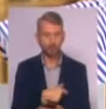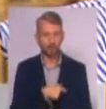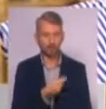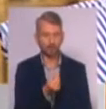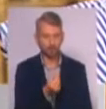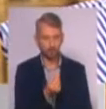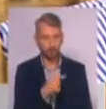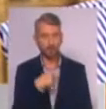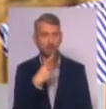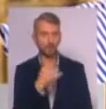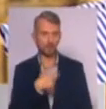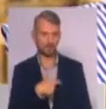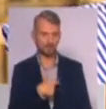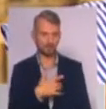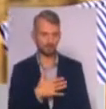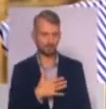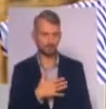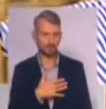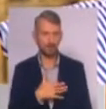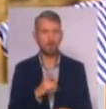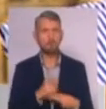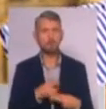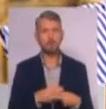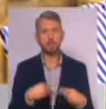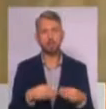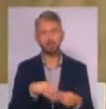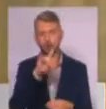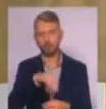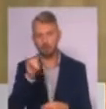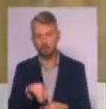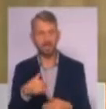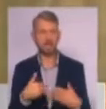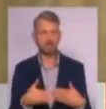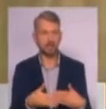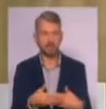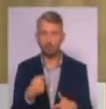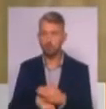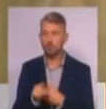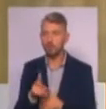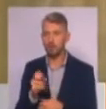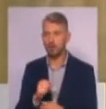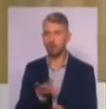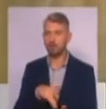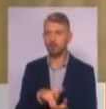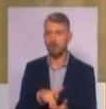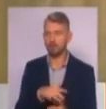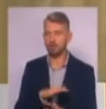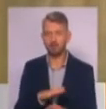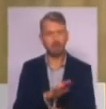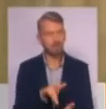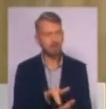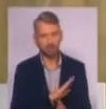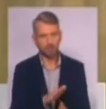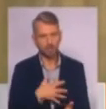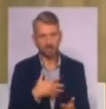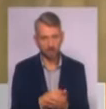кажу зараз про себе, металопластикові вікна і двері. Ну, тому що вони не комунальної власності, вони дійсно. Вони не комунальні, ми